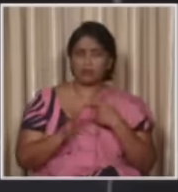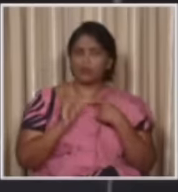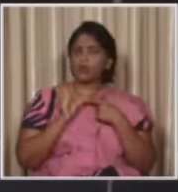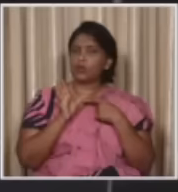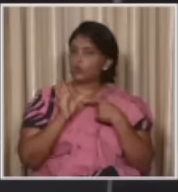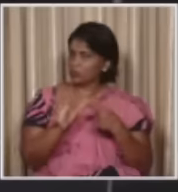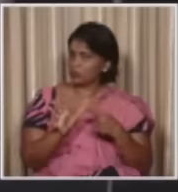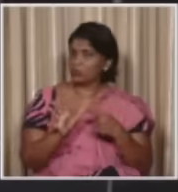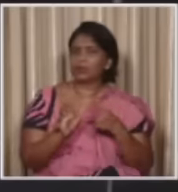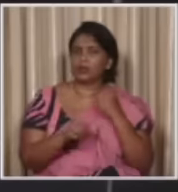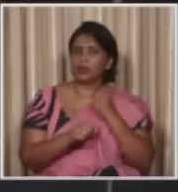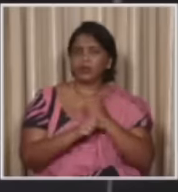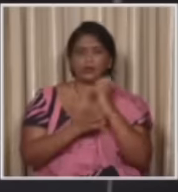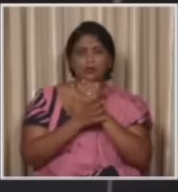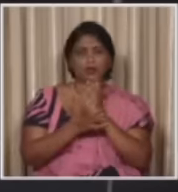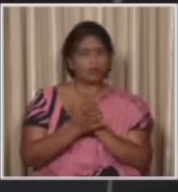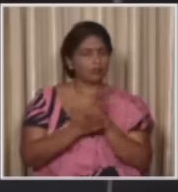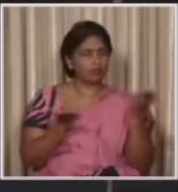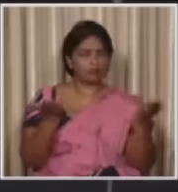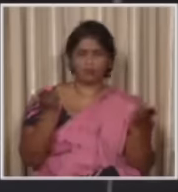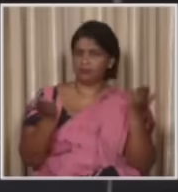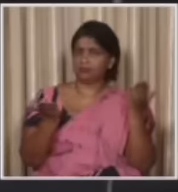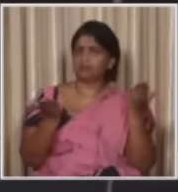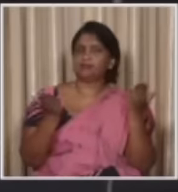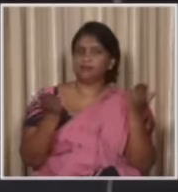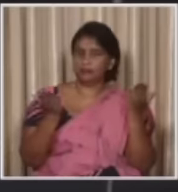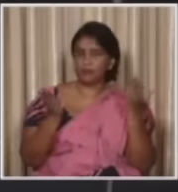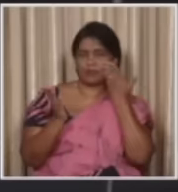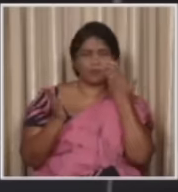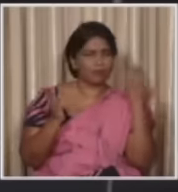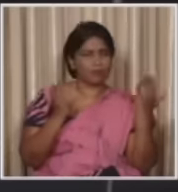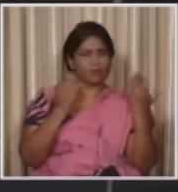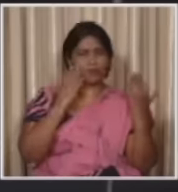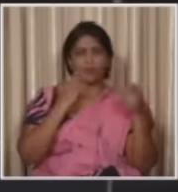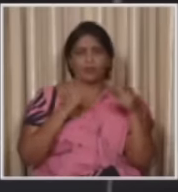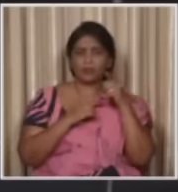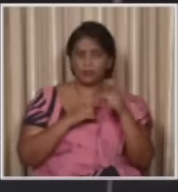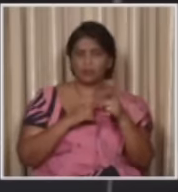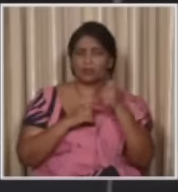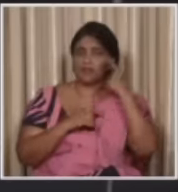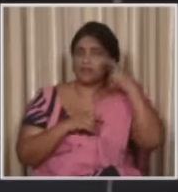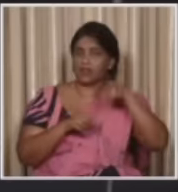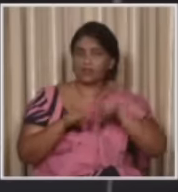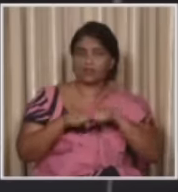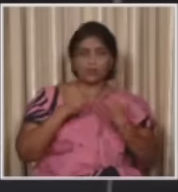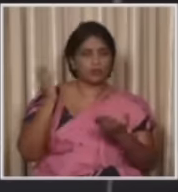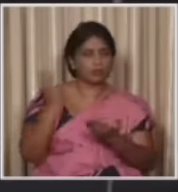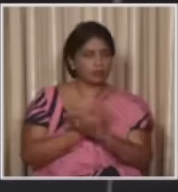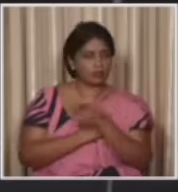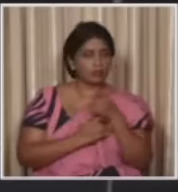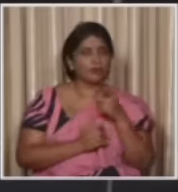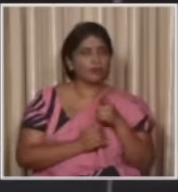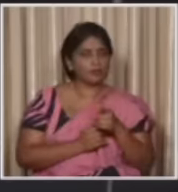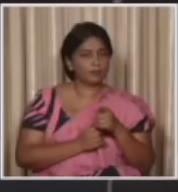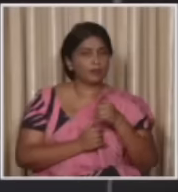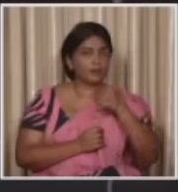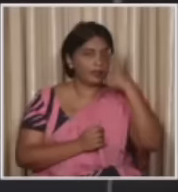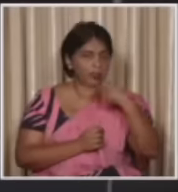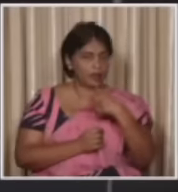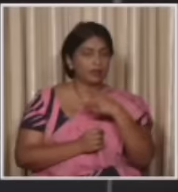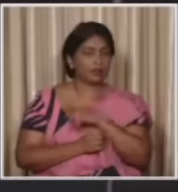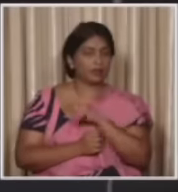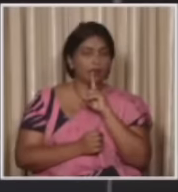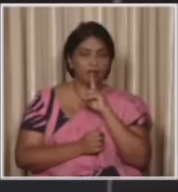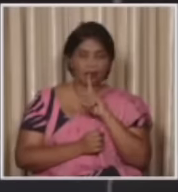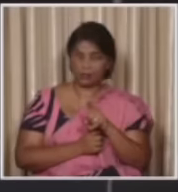දෙන්න අනුව්‍යවස්ථාවත් එක්ක බැලුවාම ඔබතුමන්ලාගේ විශ්වාස භංග යෝජනාවේ දෙවෙනි ඡේදේනවා